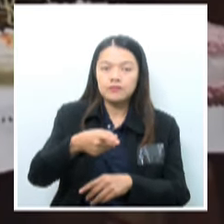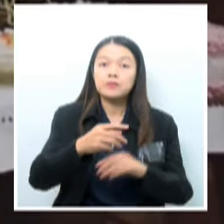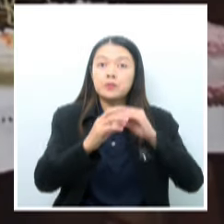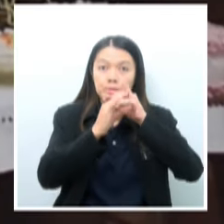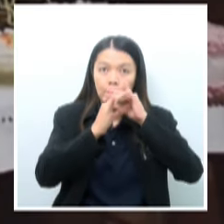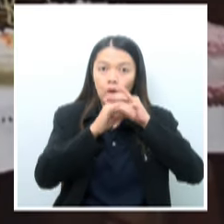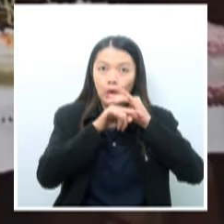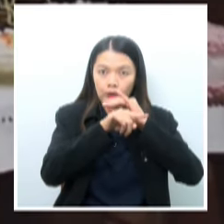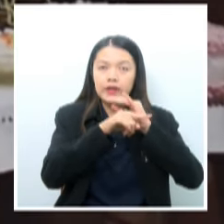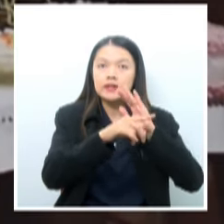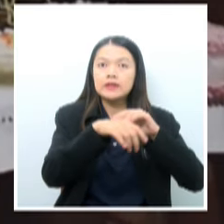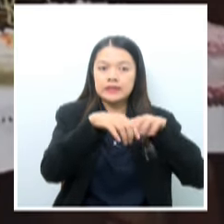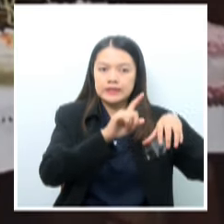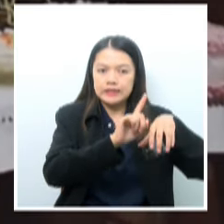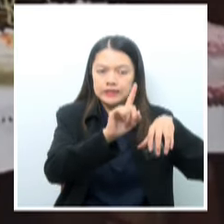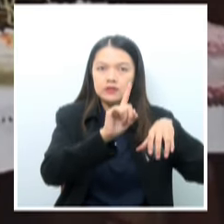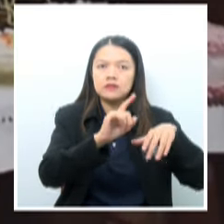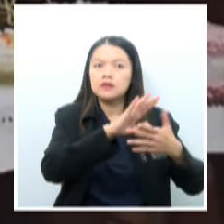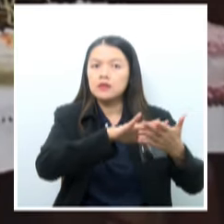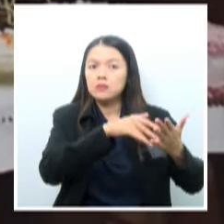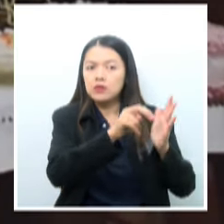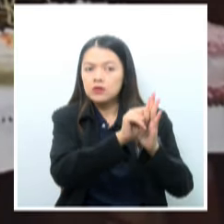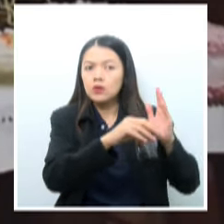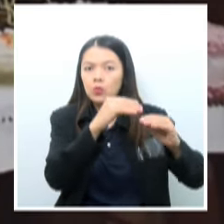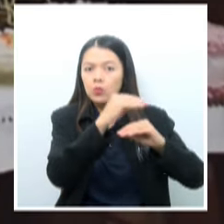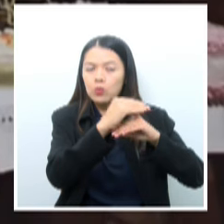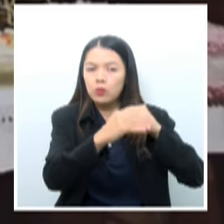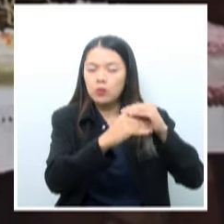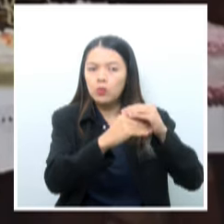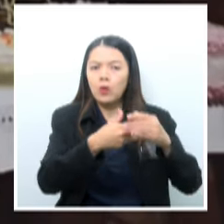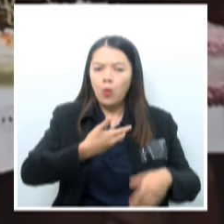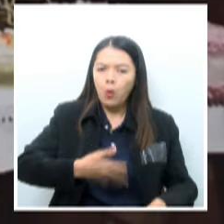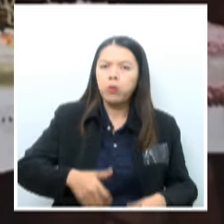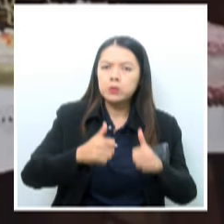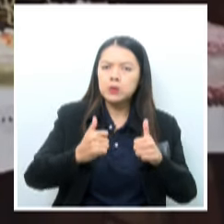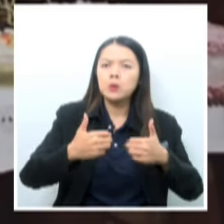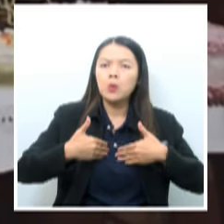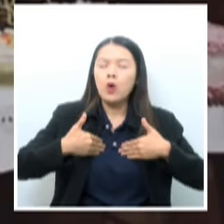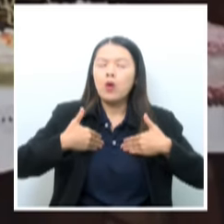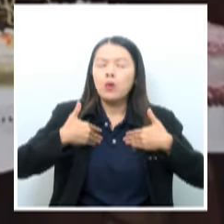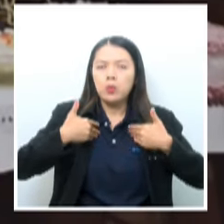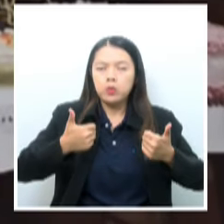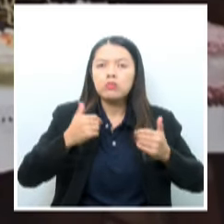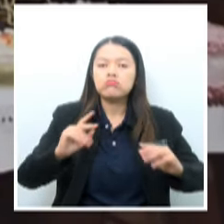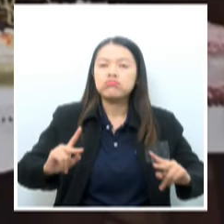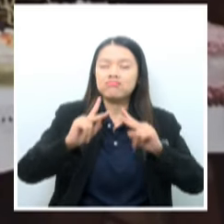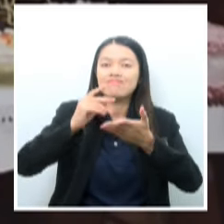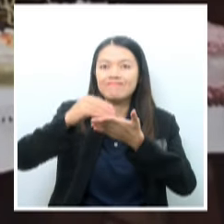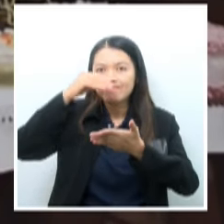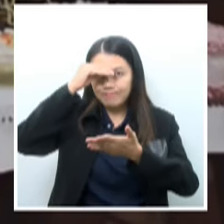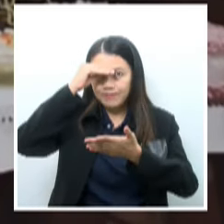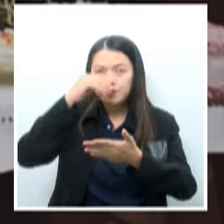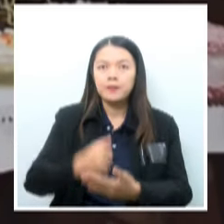1หลังจากที่ได้รับนโยบายโครงการสุขาดีมีความสุขจากกระทรวงศึกษาธิ